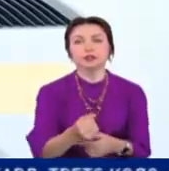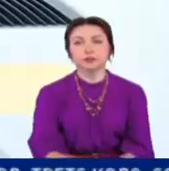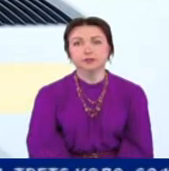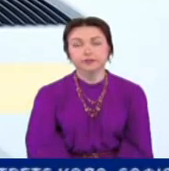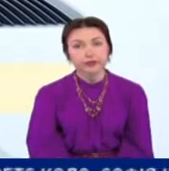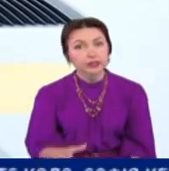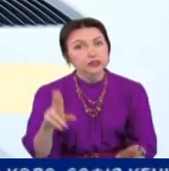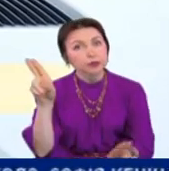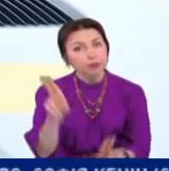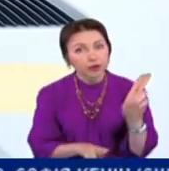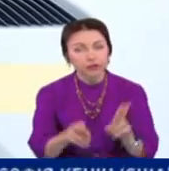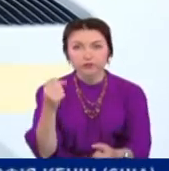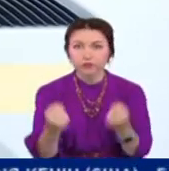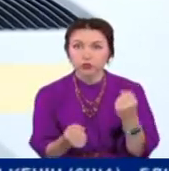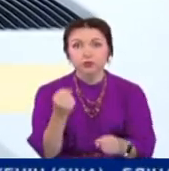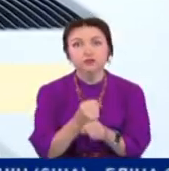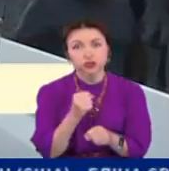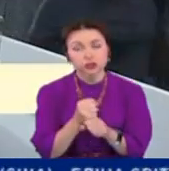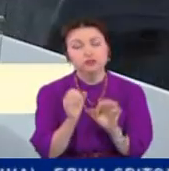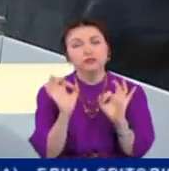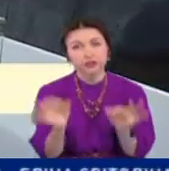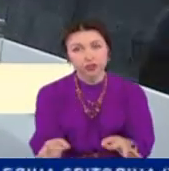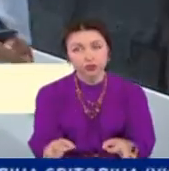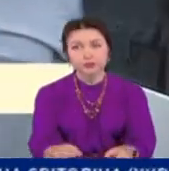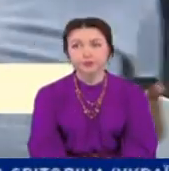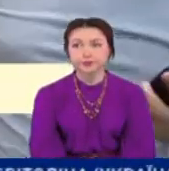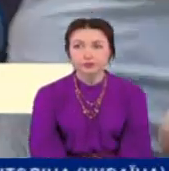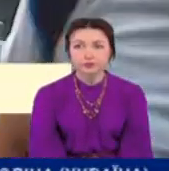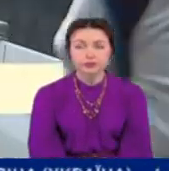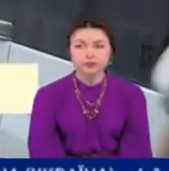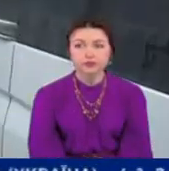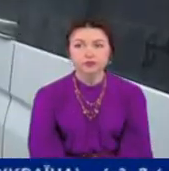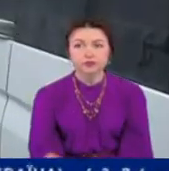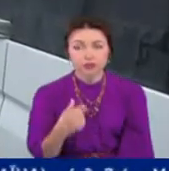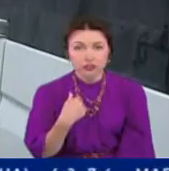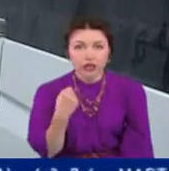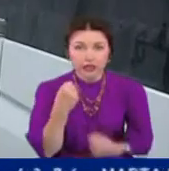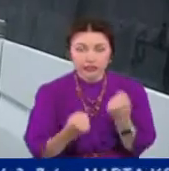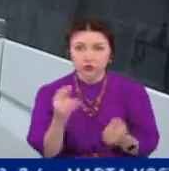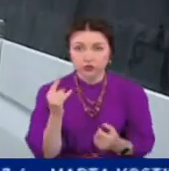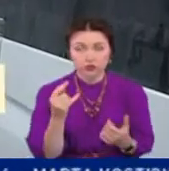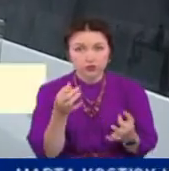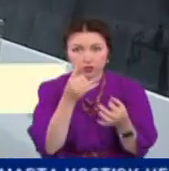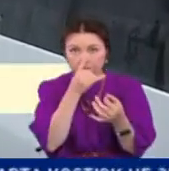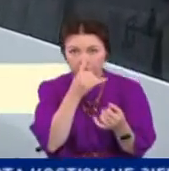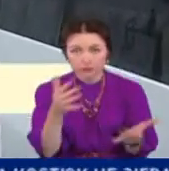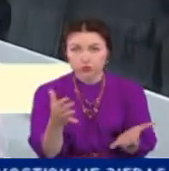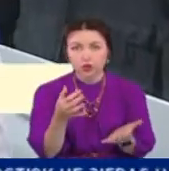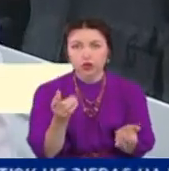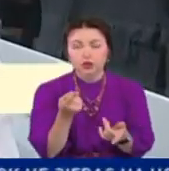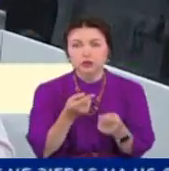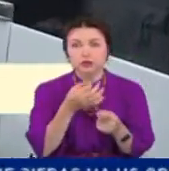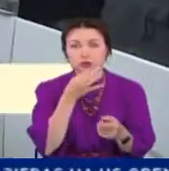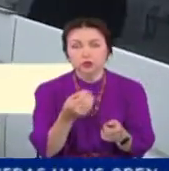За правилами водій вчинив вірно. Ніяк. І зазначити те, що я їду з дитиною, і ніяк я не можу зазначити, що мені потрібно